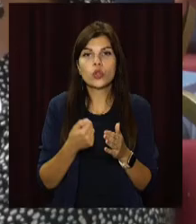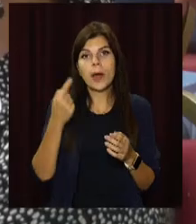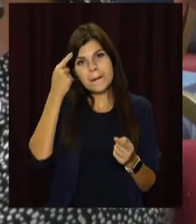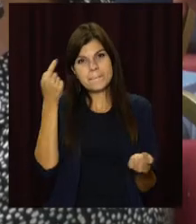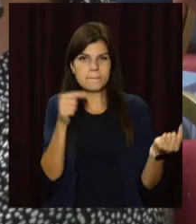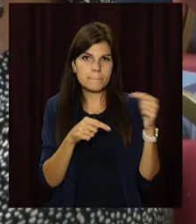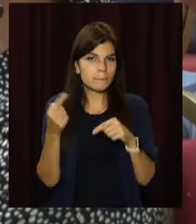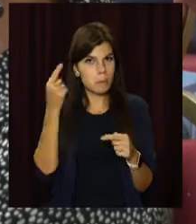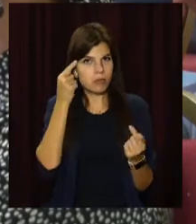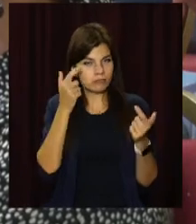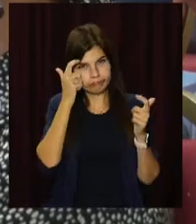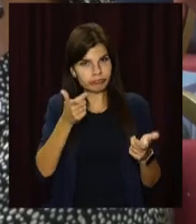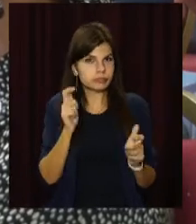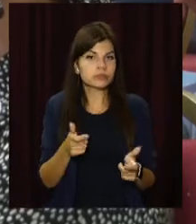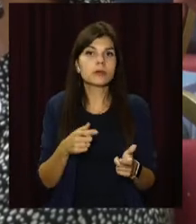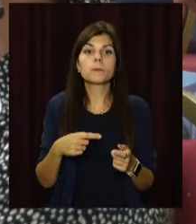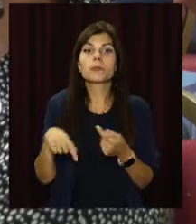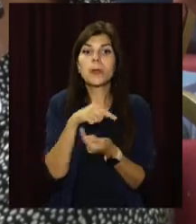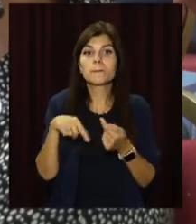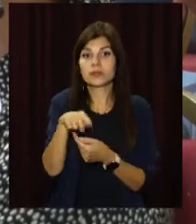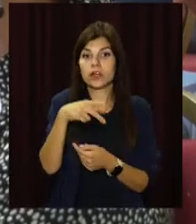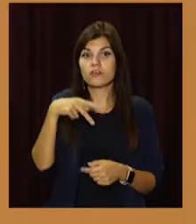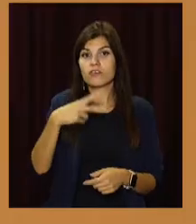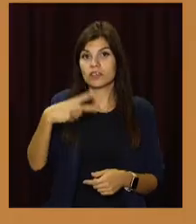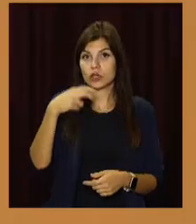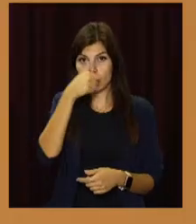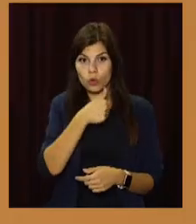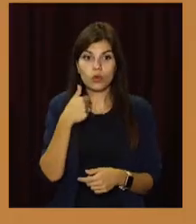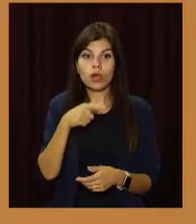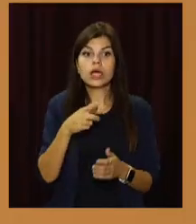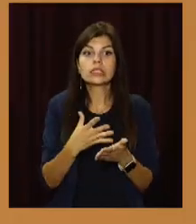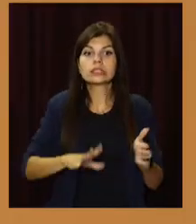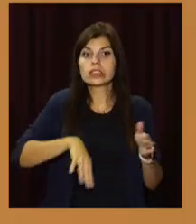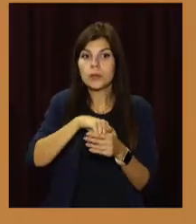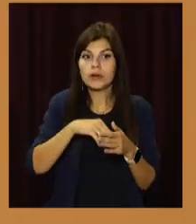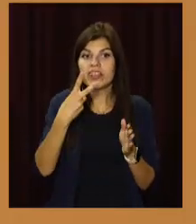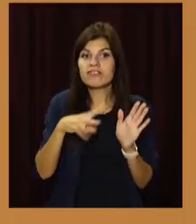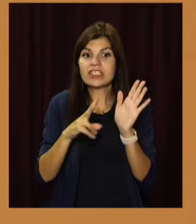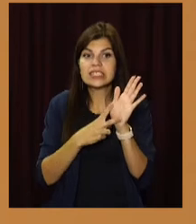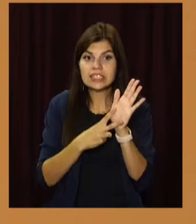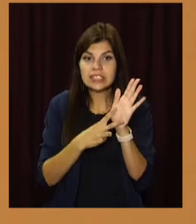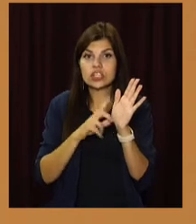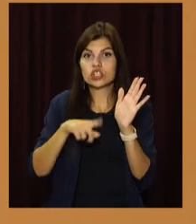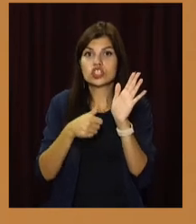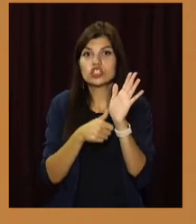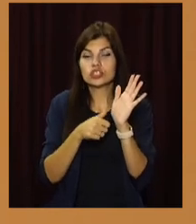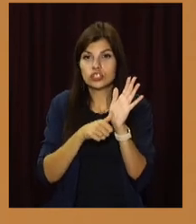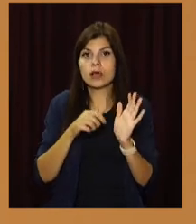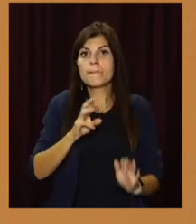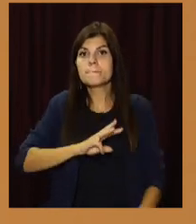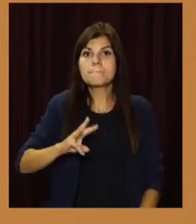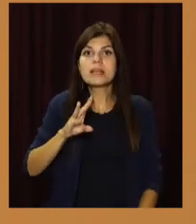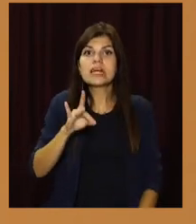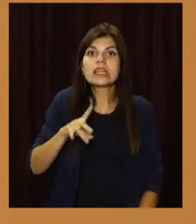взаємопорозуміння. Українські фізособи-підприємці в 2020 році заплатили 27,6 мільярдів